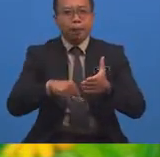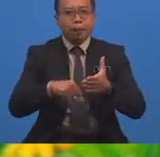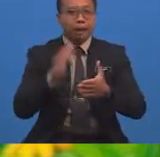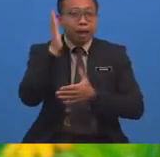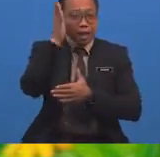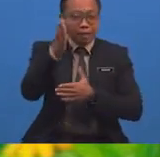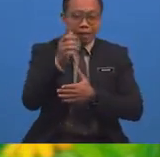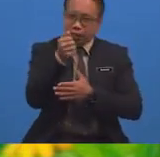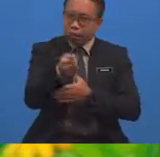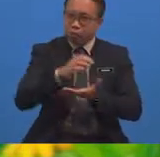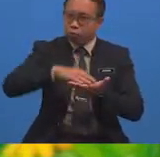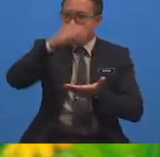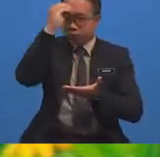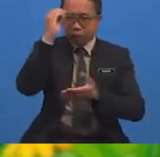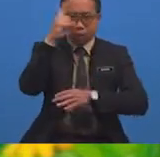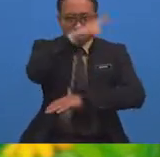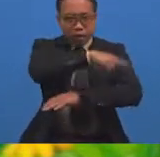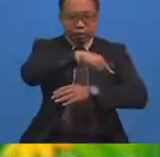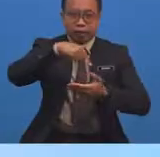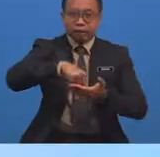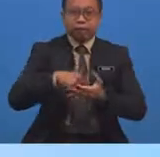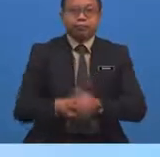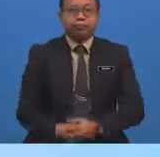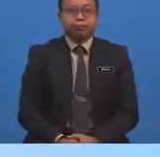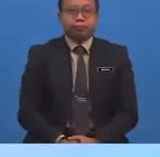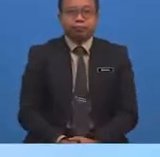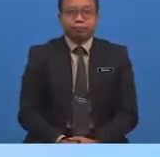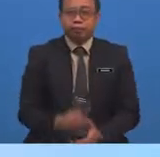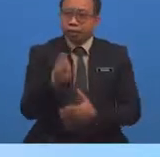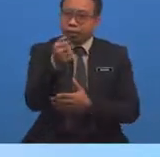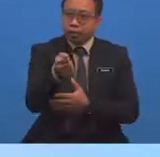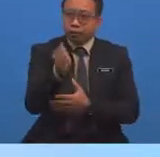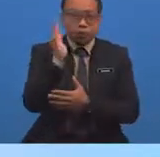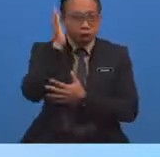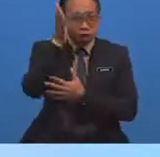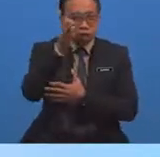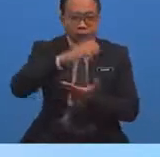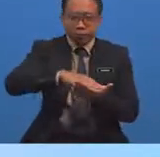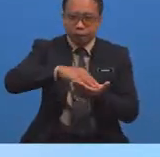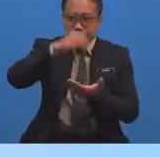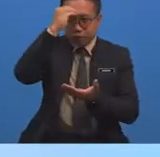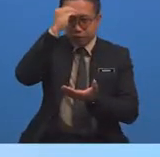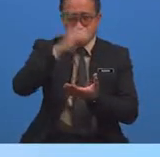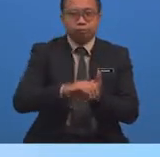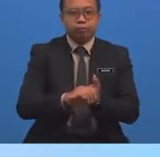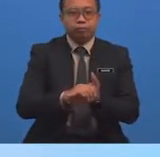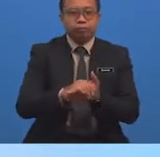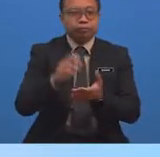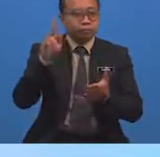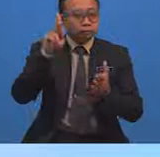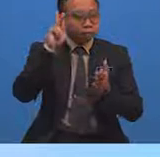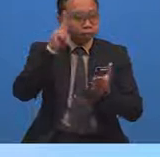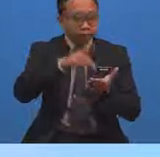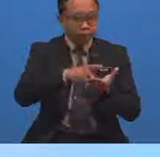akan kamu pelajari pada hari ini kamu akan belajar mengenal